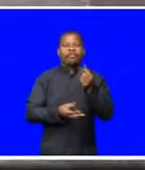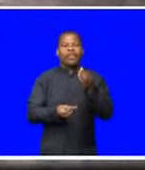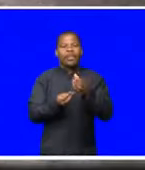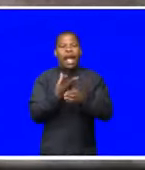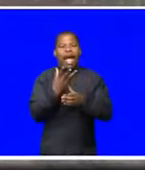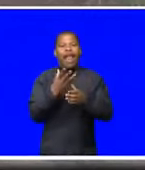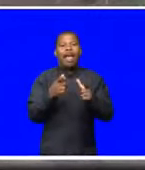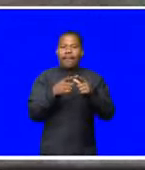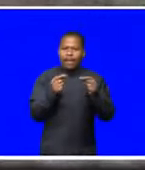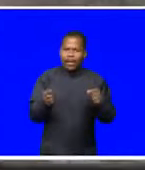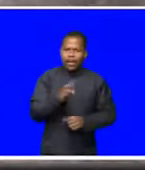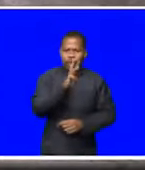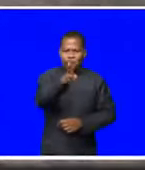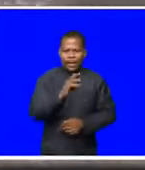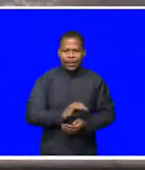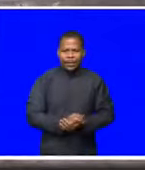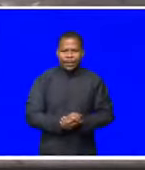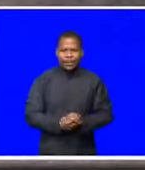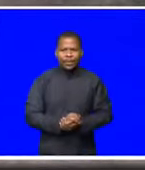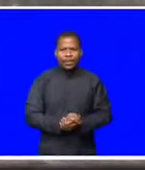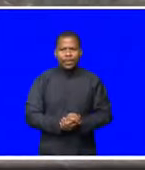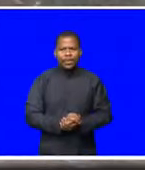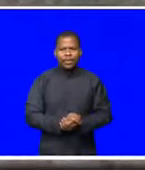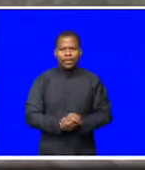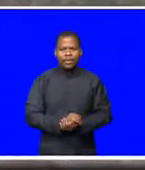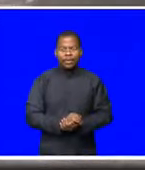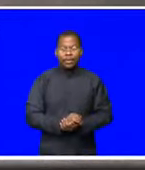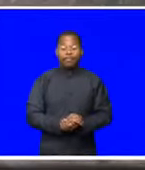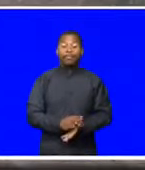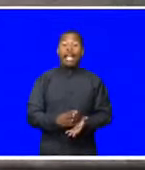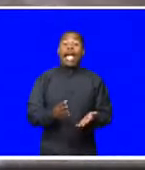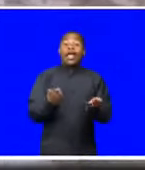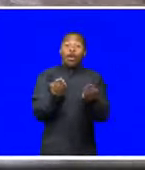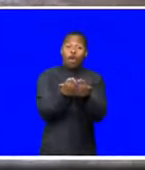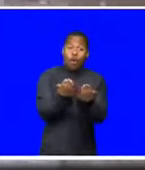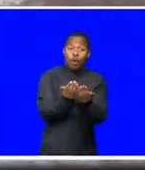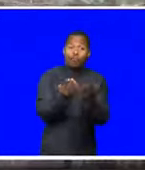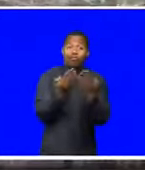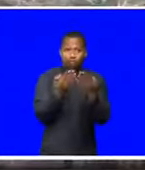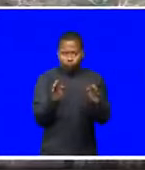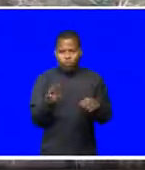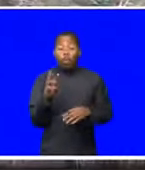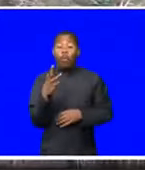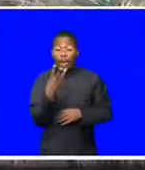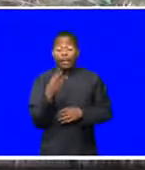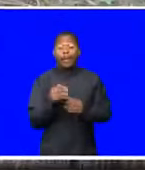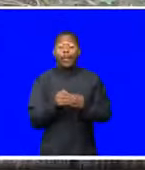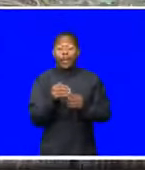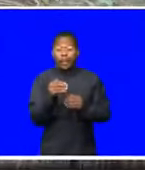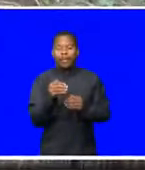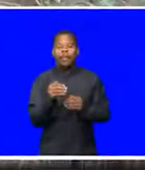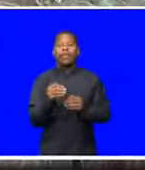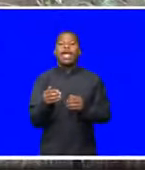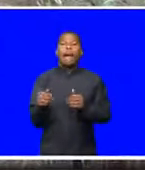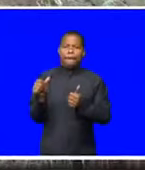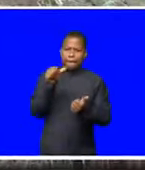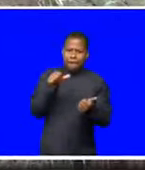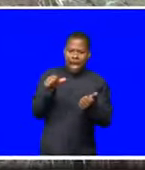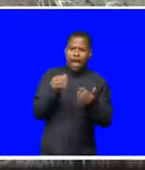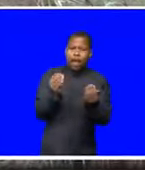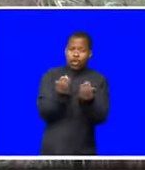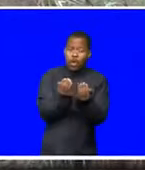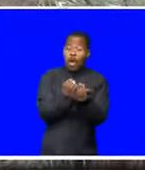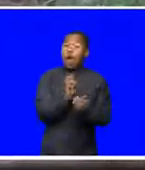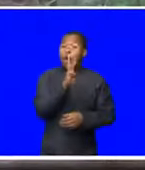tsinsile njengobe bantwana babuyela esikolweni ngalesithathu labanye batawubhekana